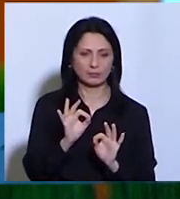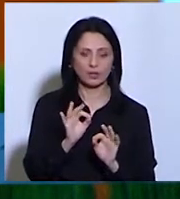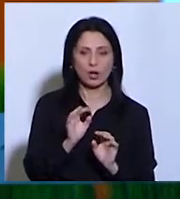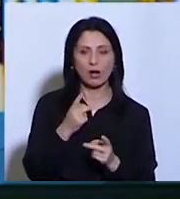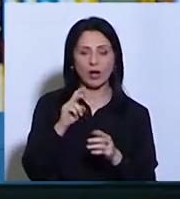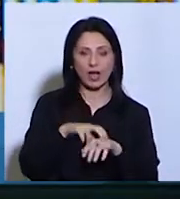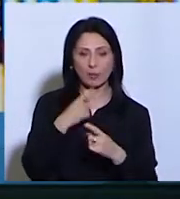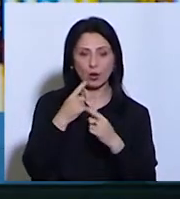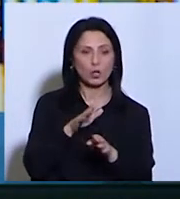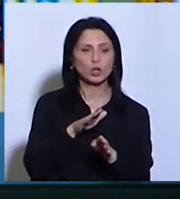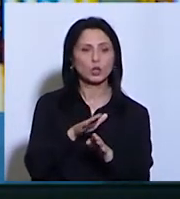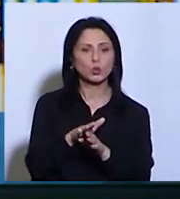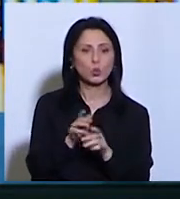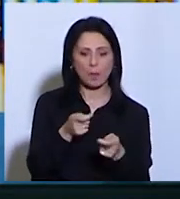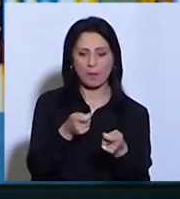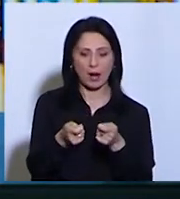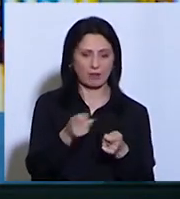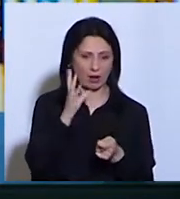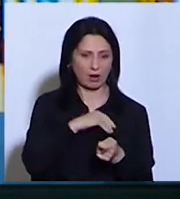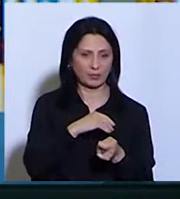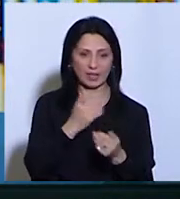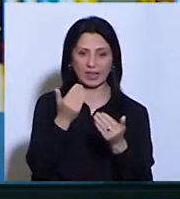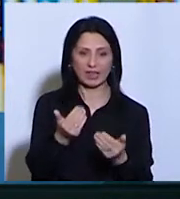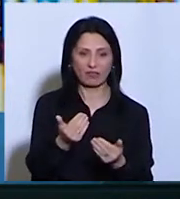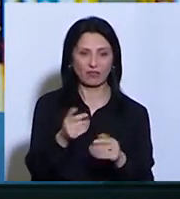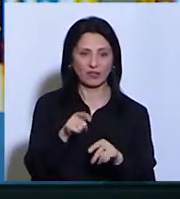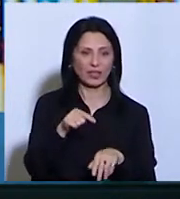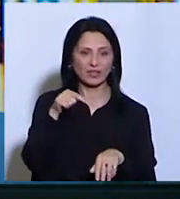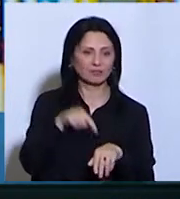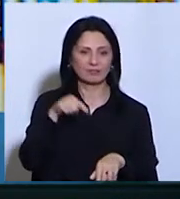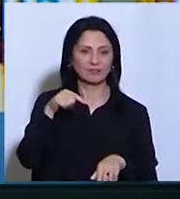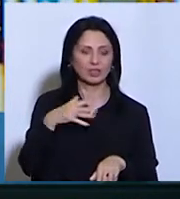კონსულტაციით სრულად მართვას, რომ თქვენ ის არ შეგაწუხებთ.